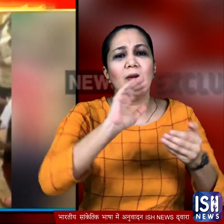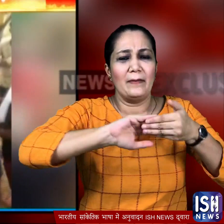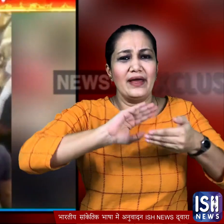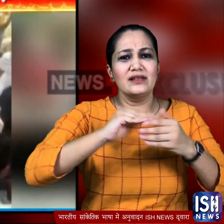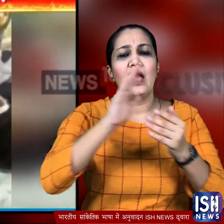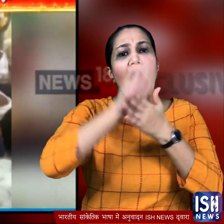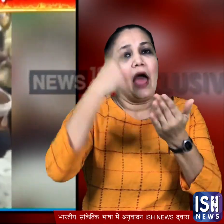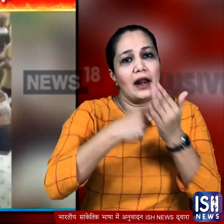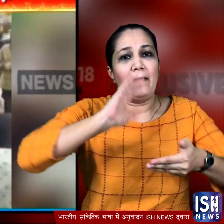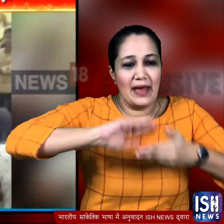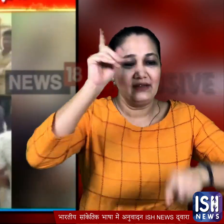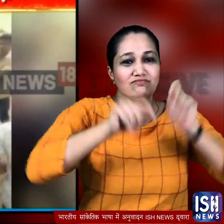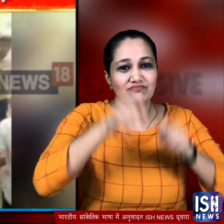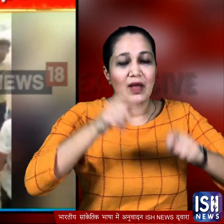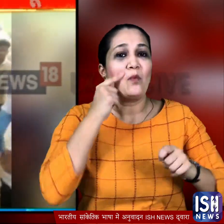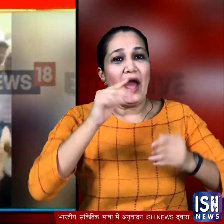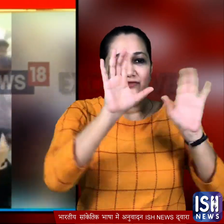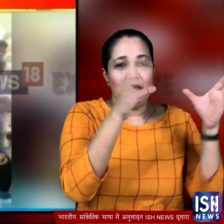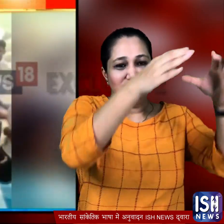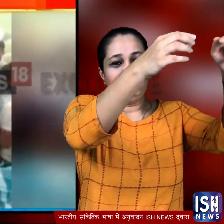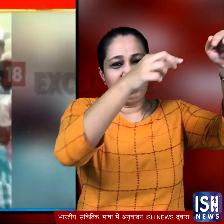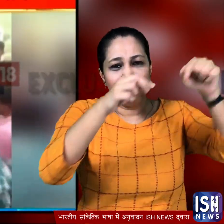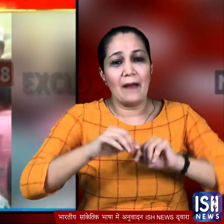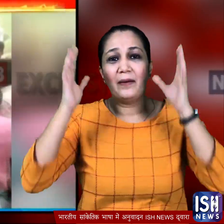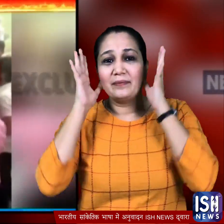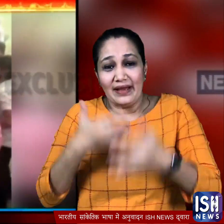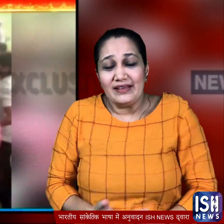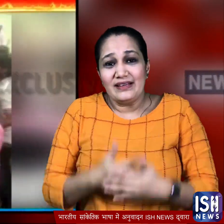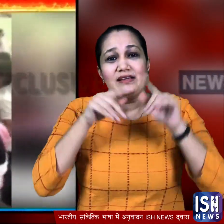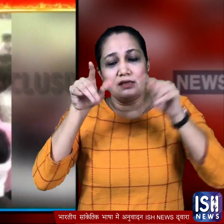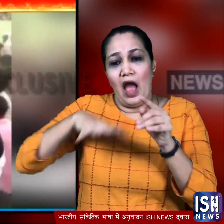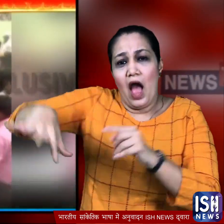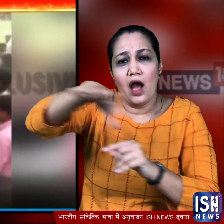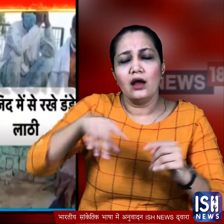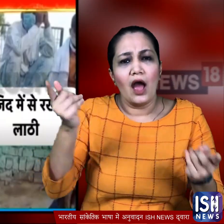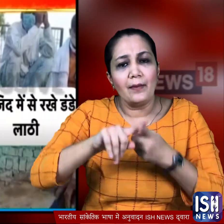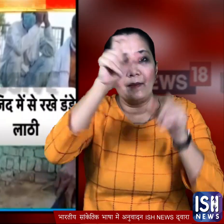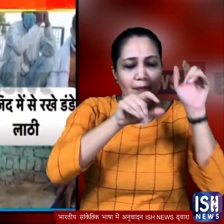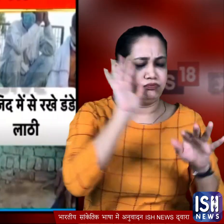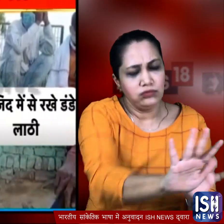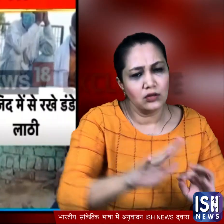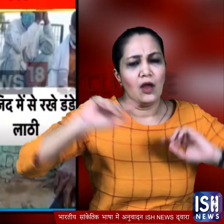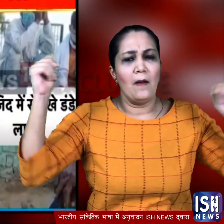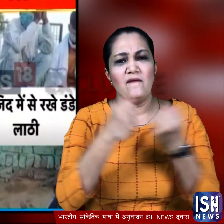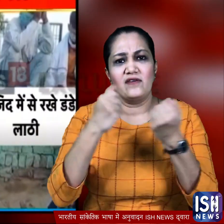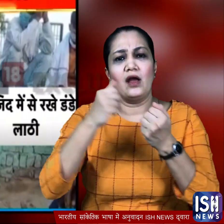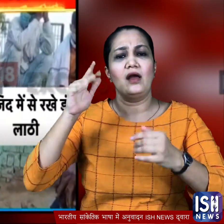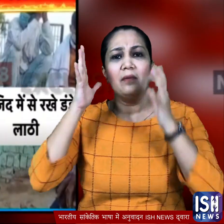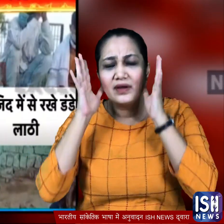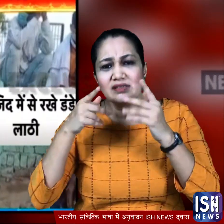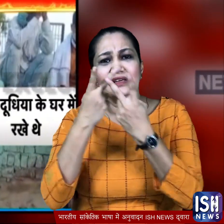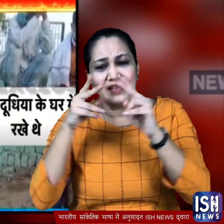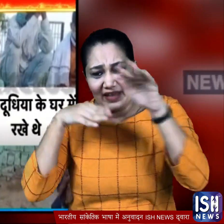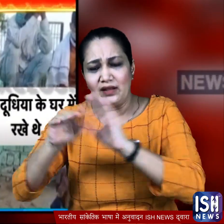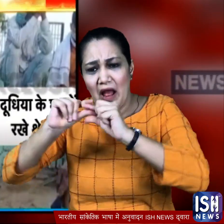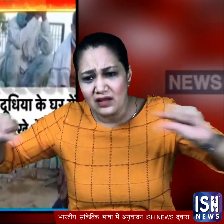से बारात आ रही थी, लेकिन रास्ते में मस्जिद के पास कुछ लोगों ने बारात को रोका और मारपीट की। मस्जिद में से रखे डंडे, लाठी